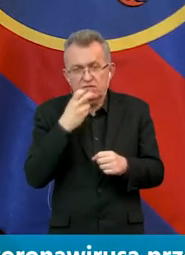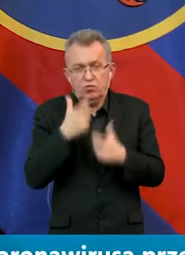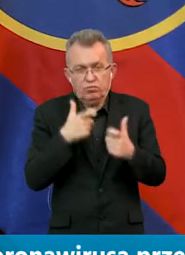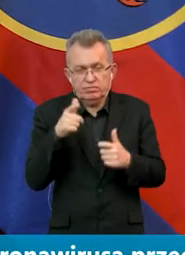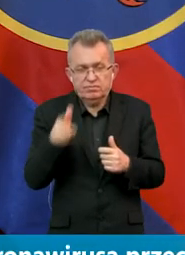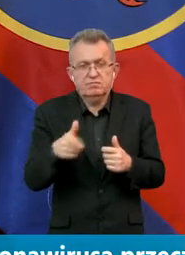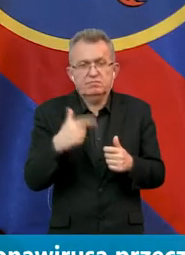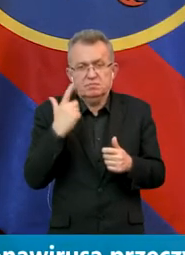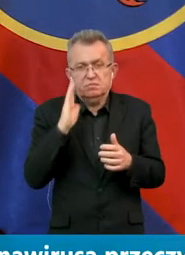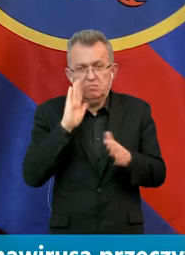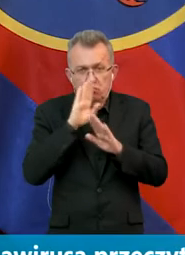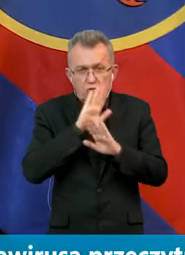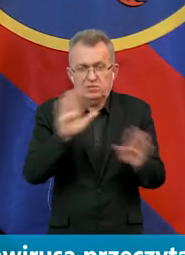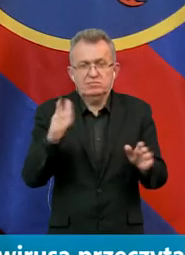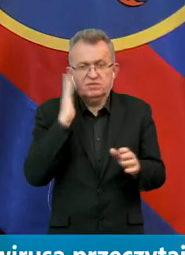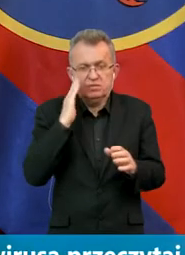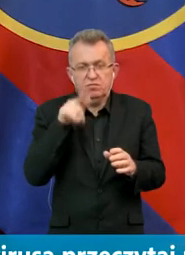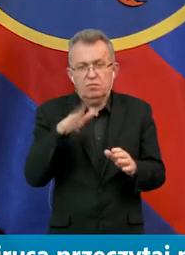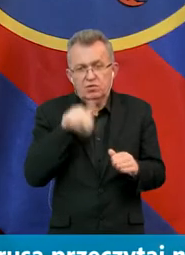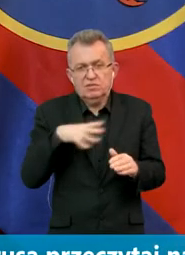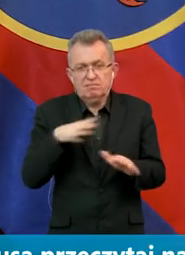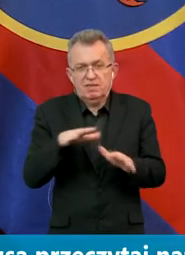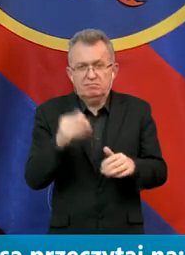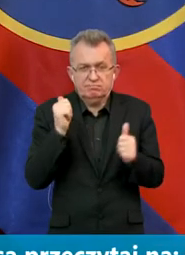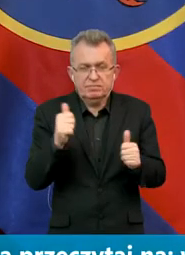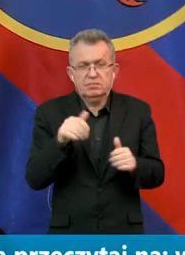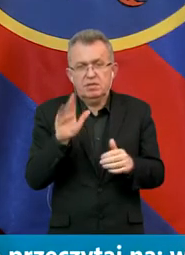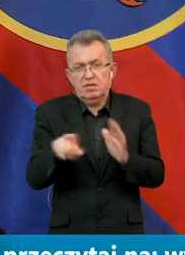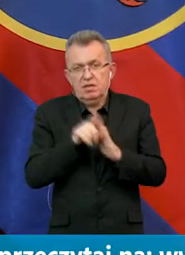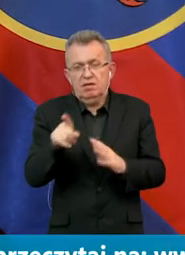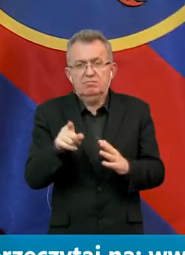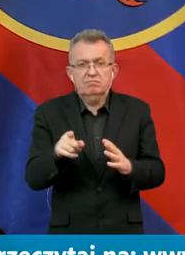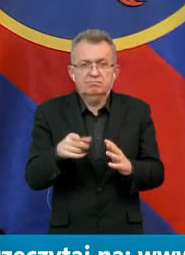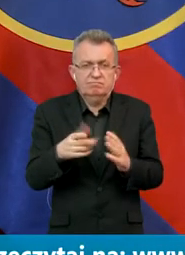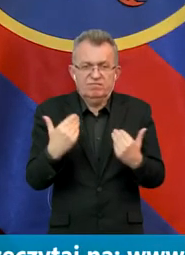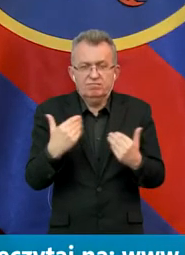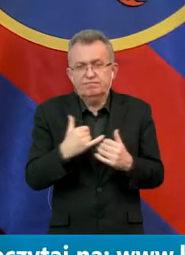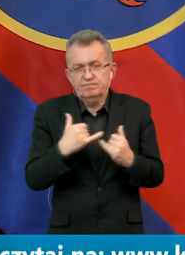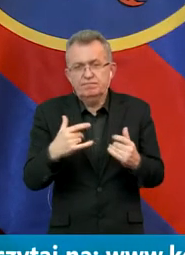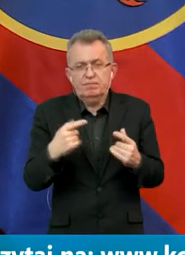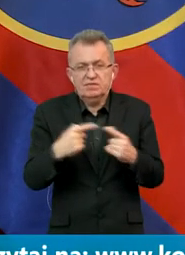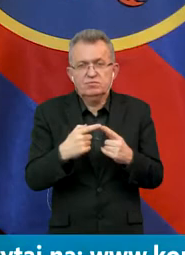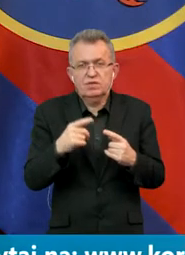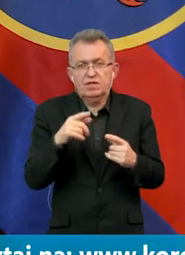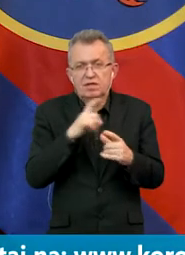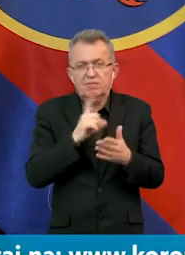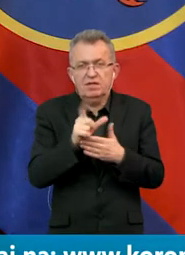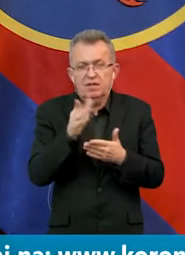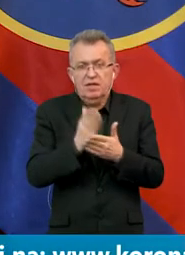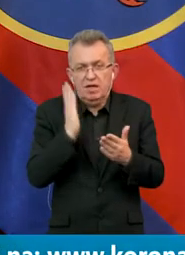transparentnie, jeżeli pokażemy to mieszkańcom, to może być to fajne miejsce, które będzie służyło wszystkim. Nie obawiałbym się tam też, jeśli na fragmencie